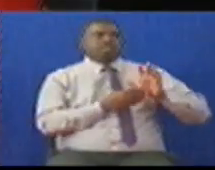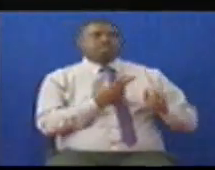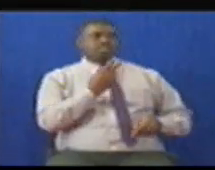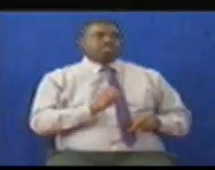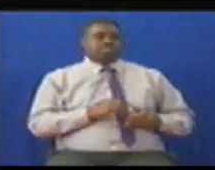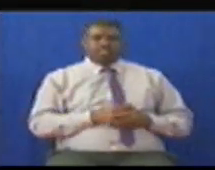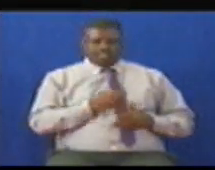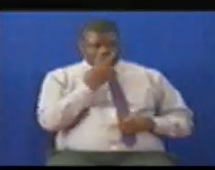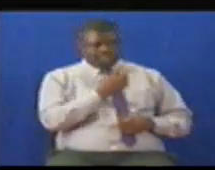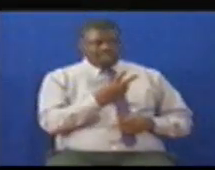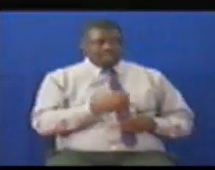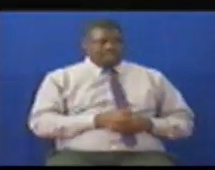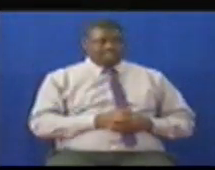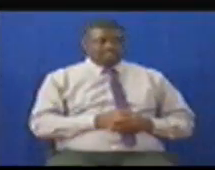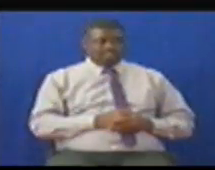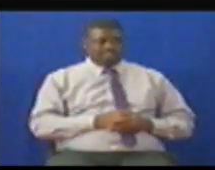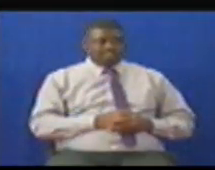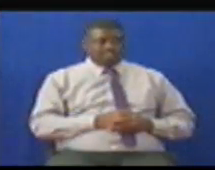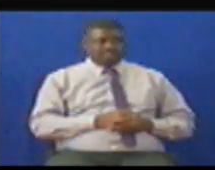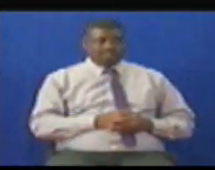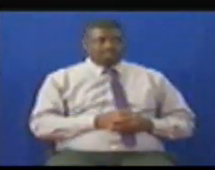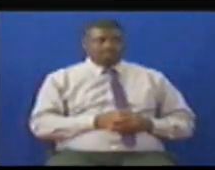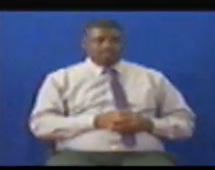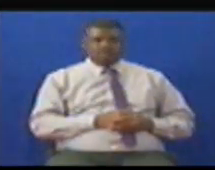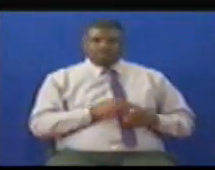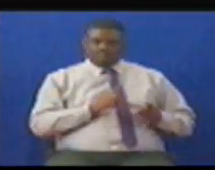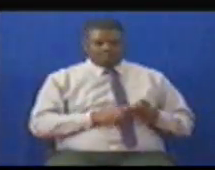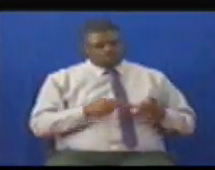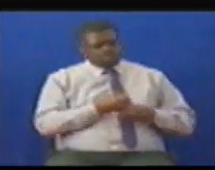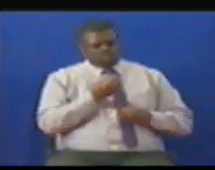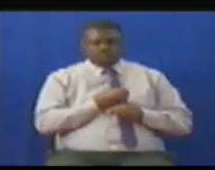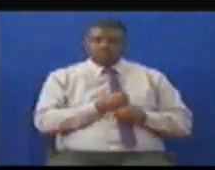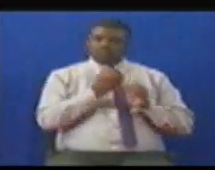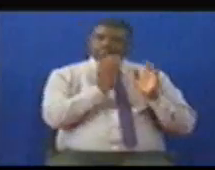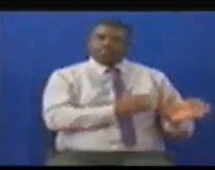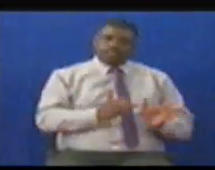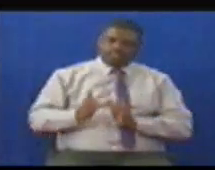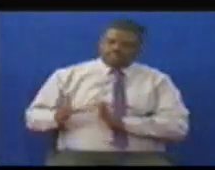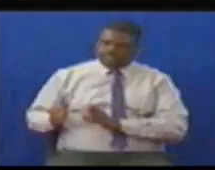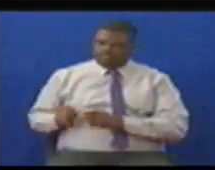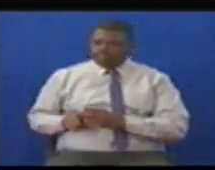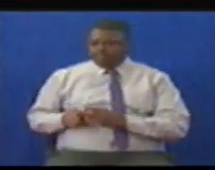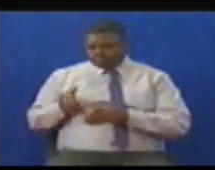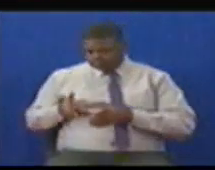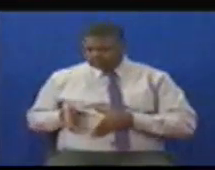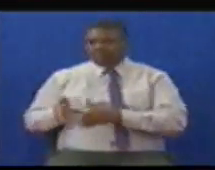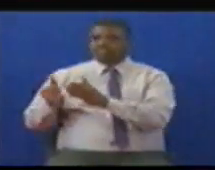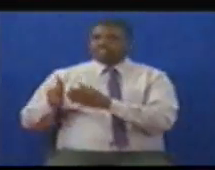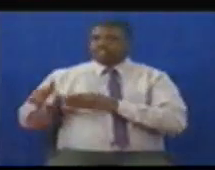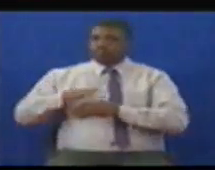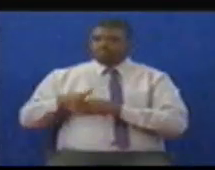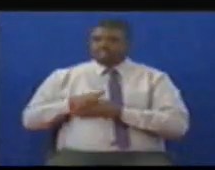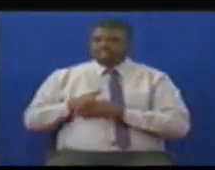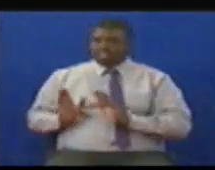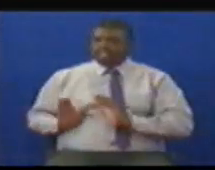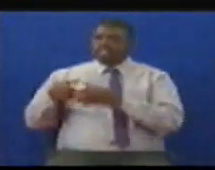katika kuangalia mwenendo wa fedha za matumizi kwa shughuli zilizopangwa. Njia zilizotumika na kamati wakati wa